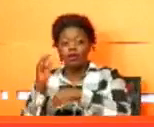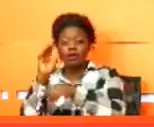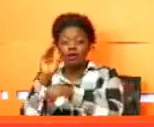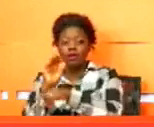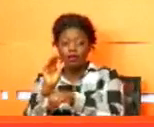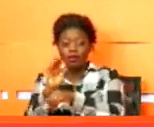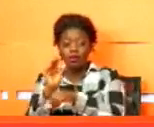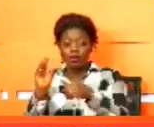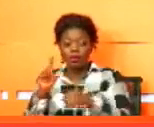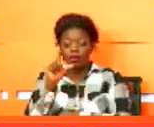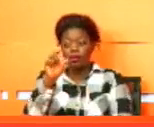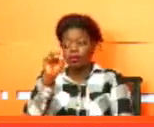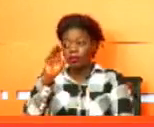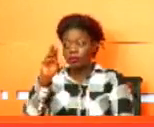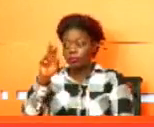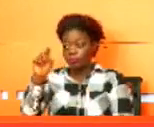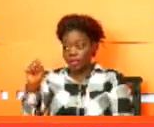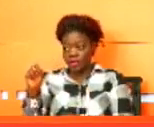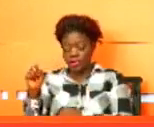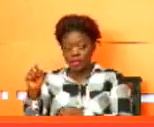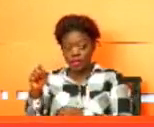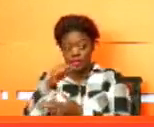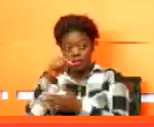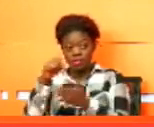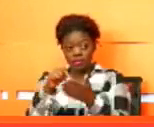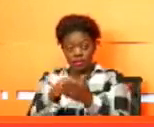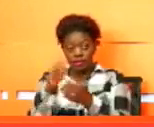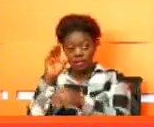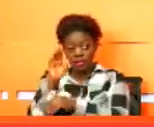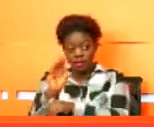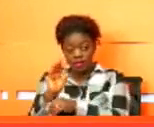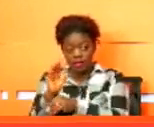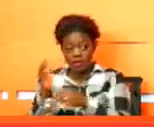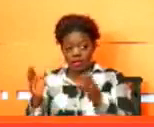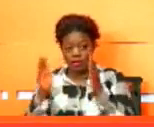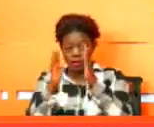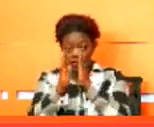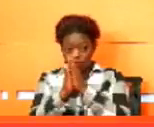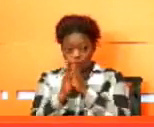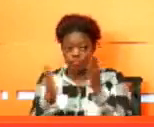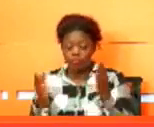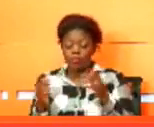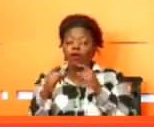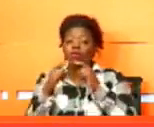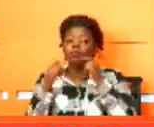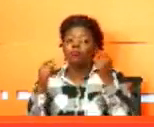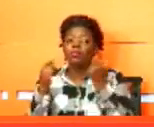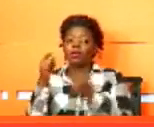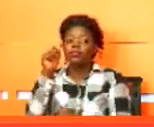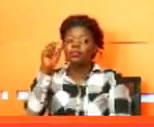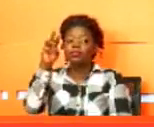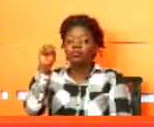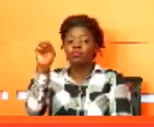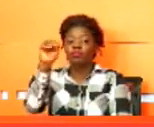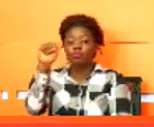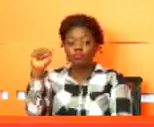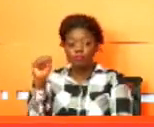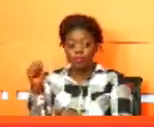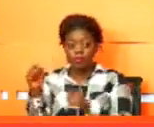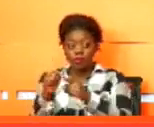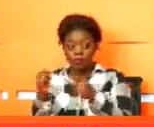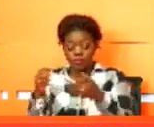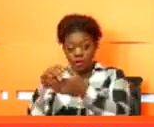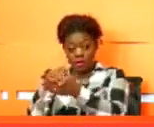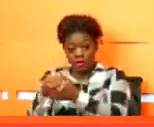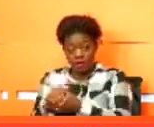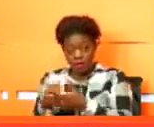kanisa ya Liberty Worship Center Church Elugala. Okusabira abadde omusumba Thomas Kula ngati abadde